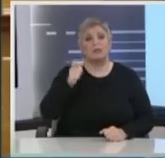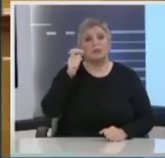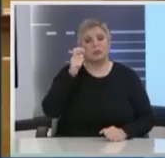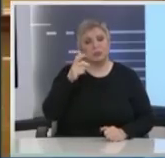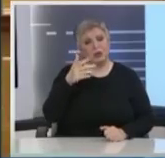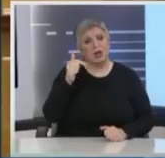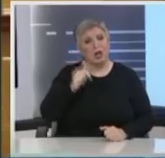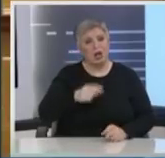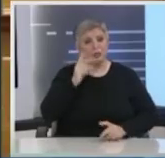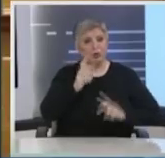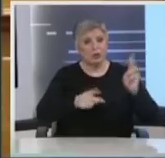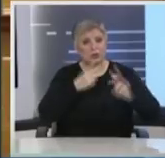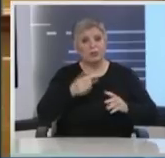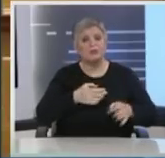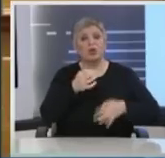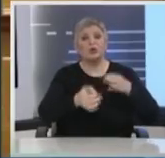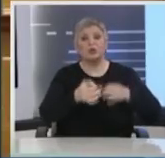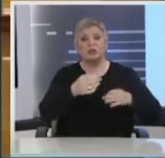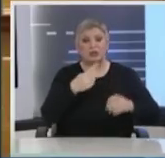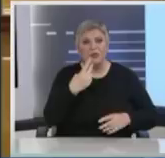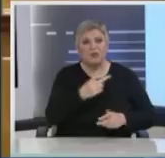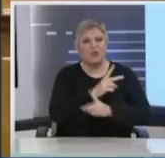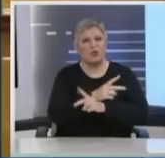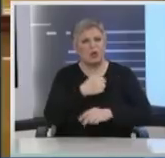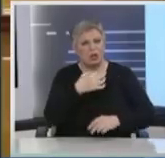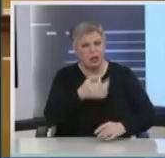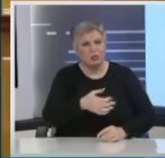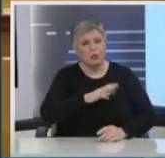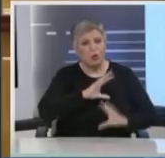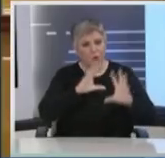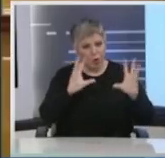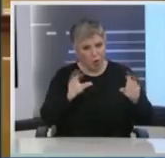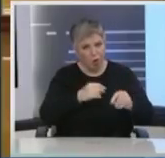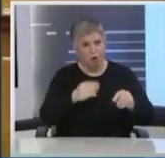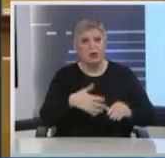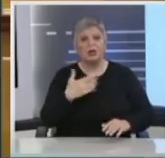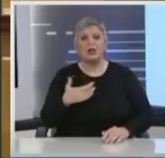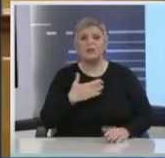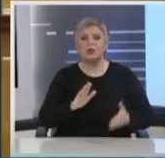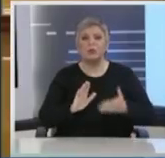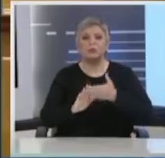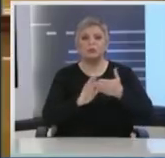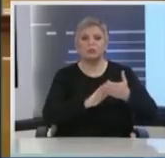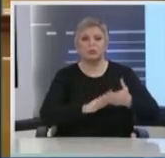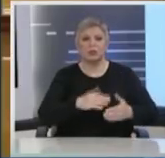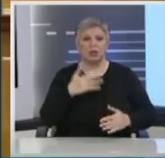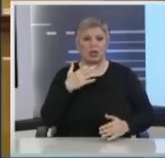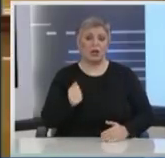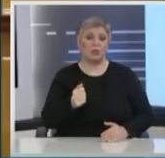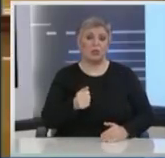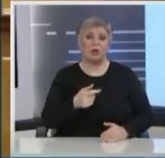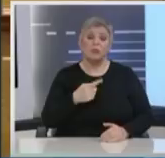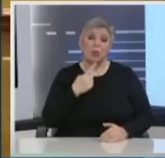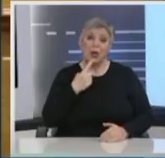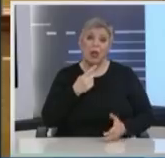του με τις εταιρείες αυτές που χρησιμοποιούσαν διάφορους τρόπους, όπως φέρεται να λένε οι